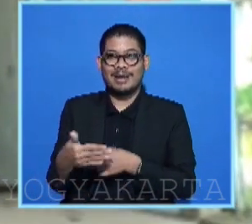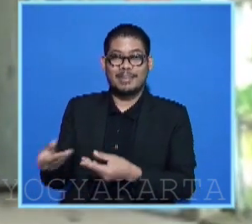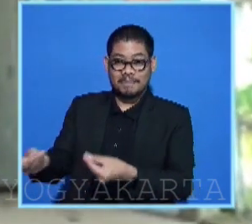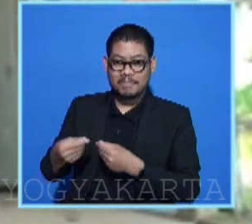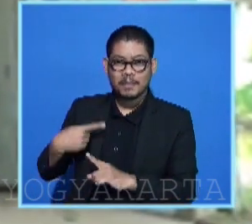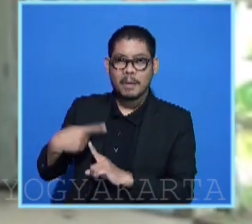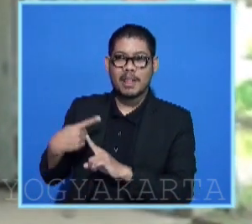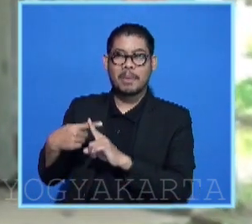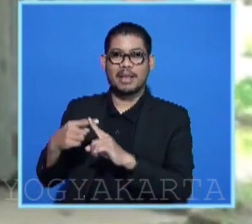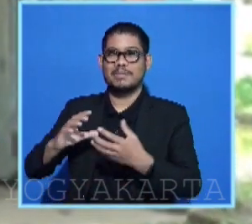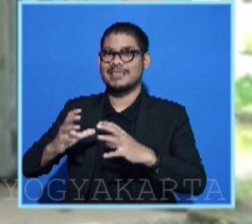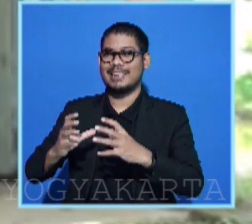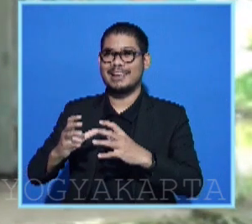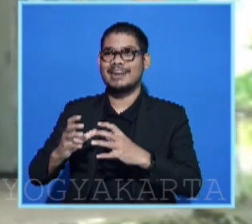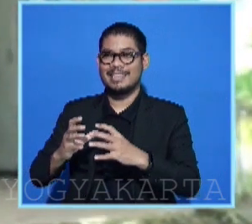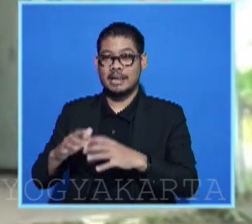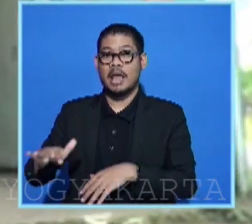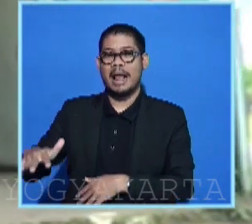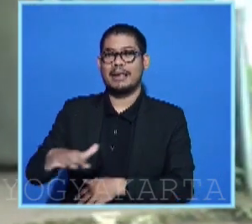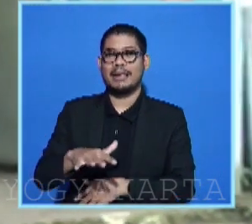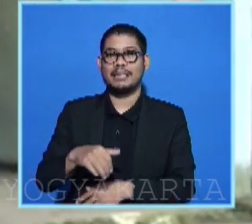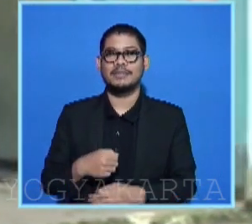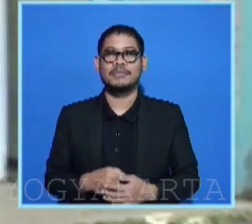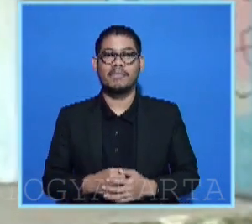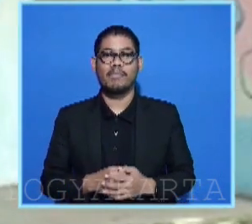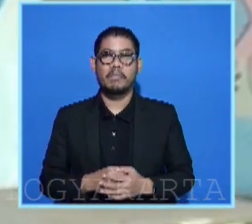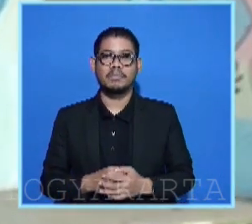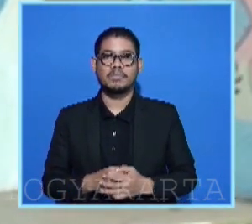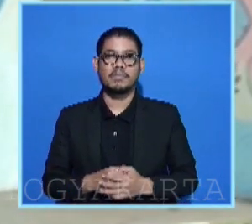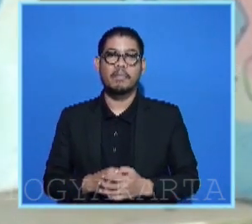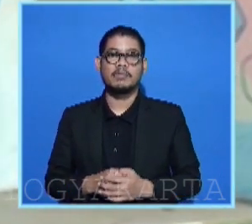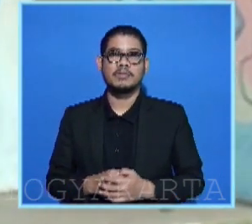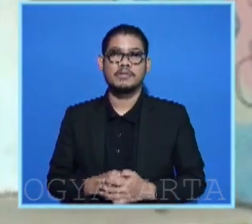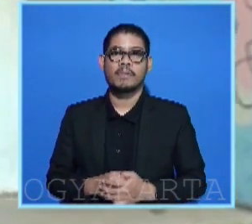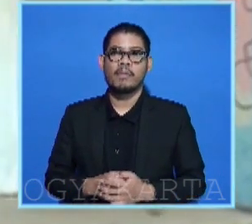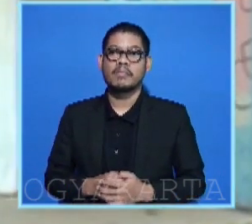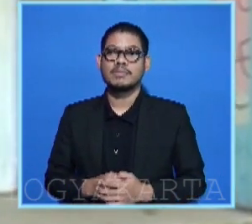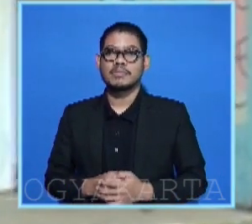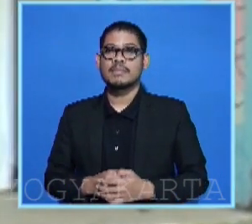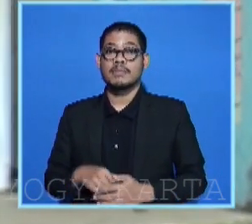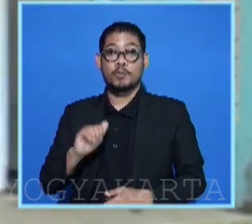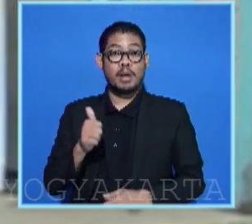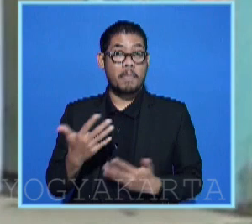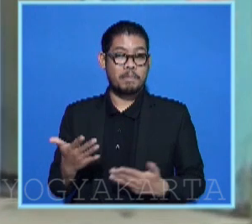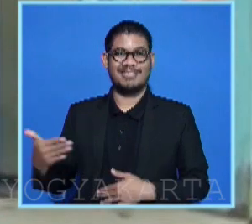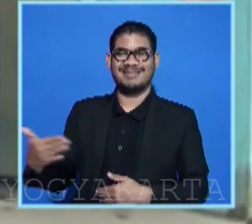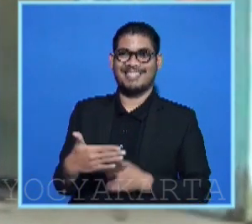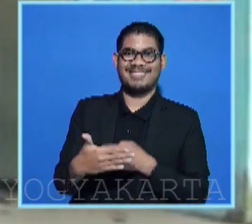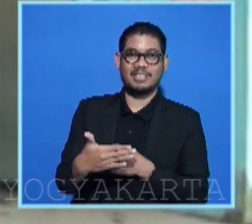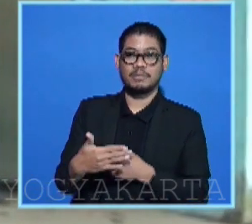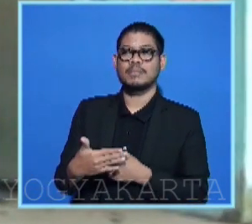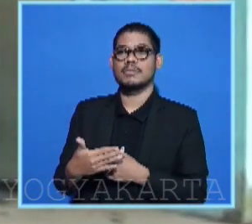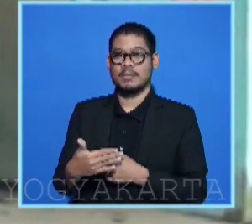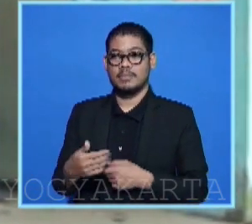kados ngaten menika supados ulam wonten pasar tetep sehat. Boten